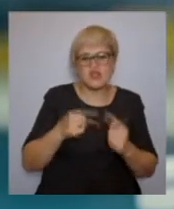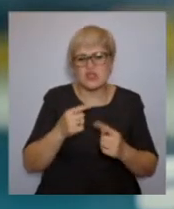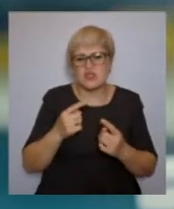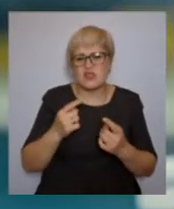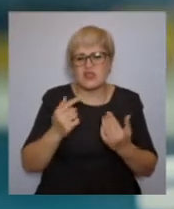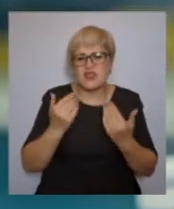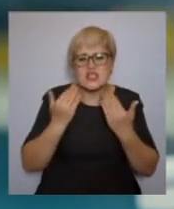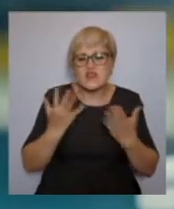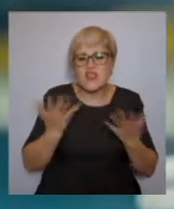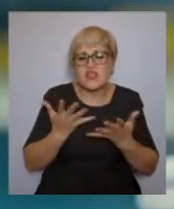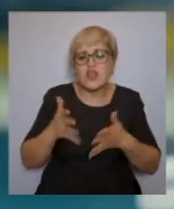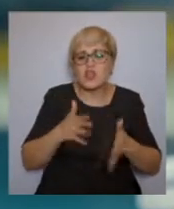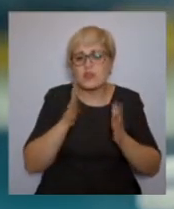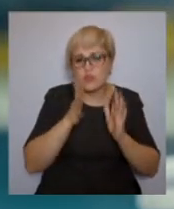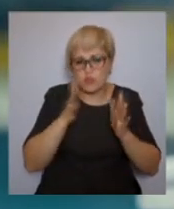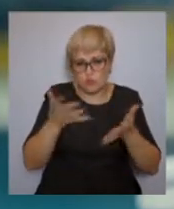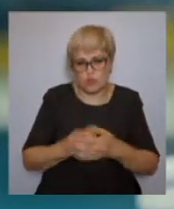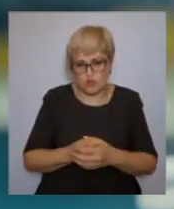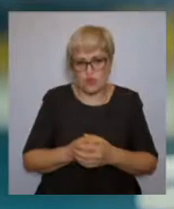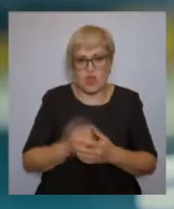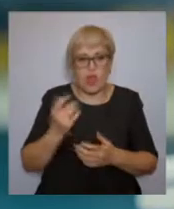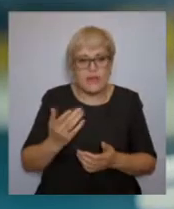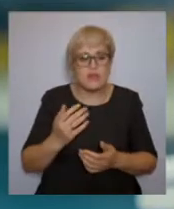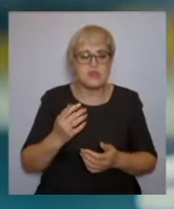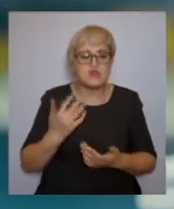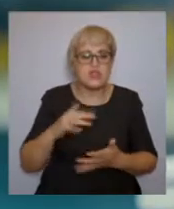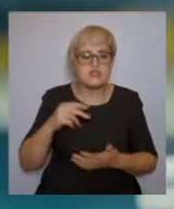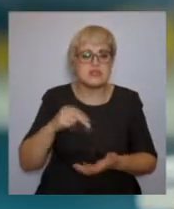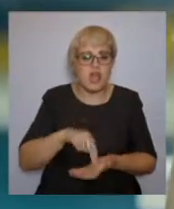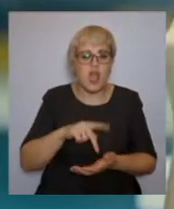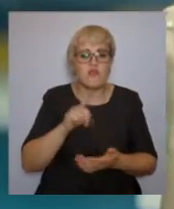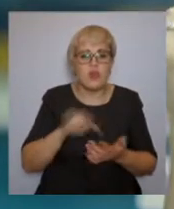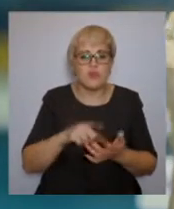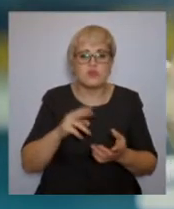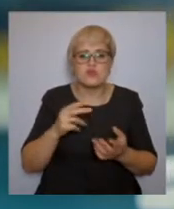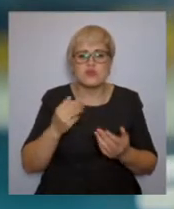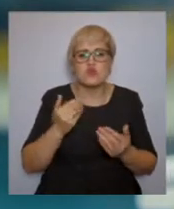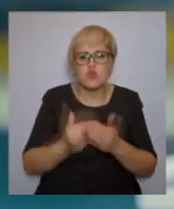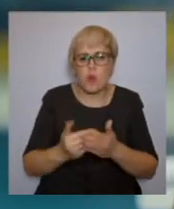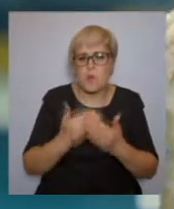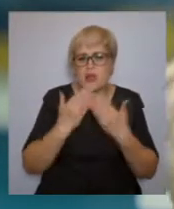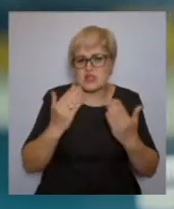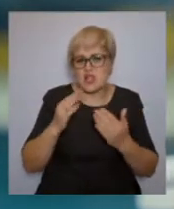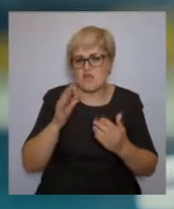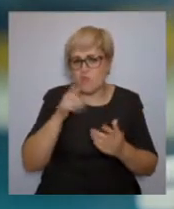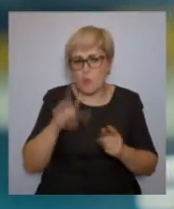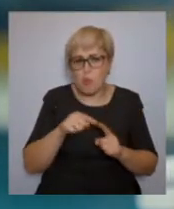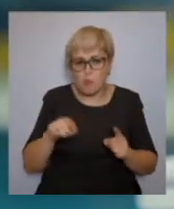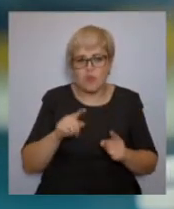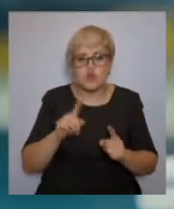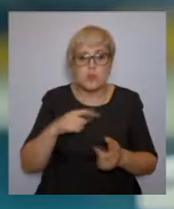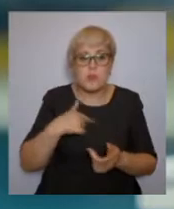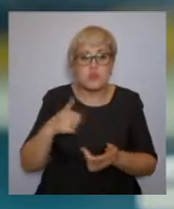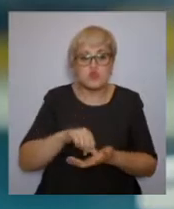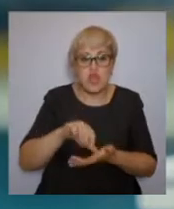девчонки также проиграли непонятно через какие пути и там уже стоял вопрос до последнего момента будем ли мы